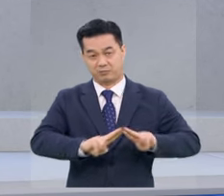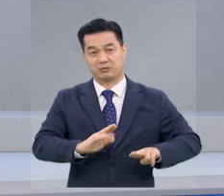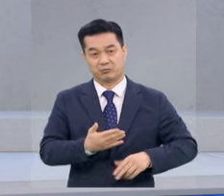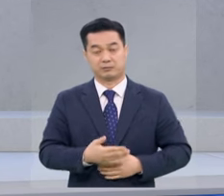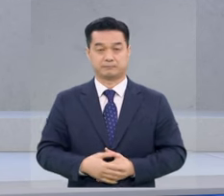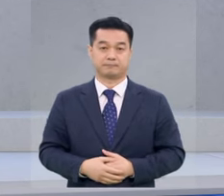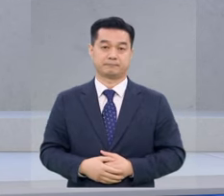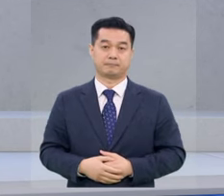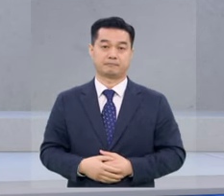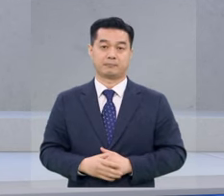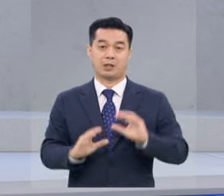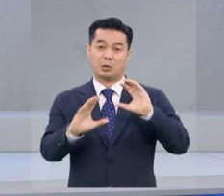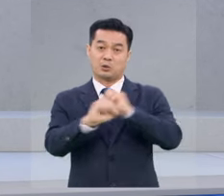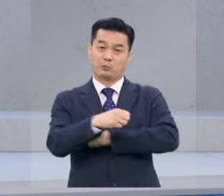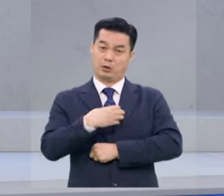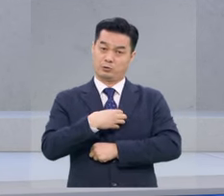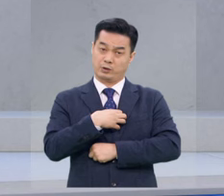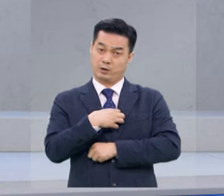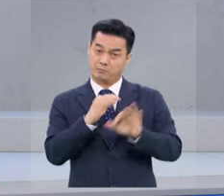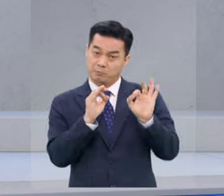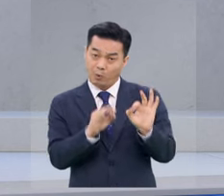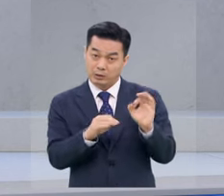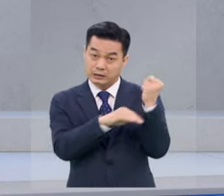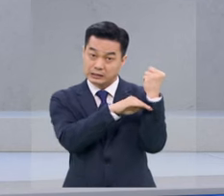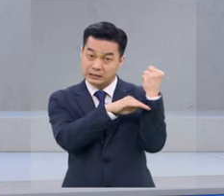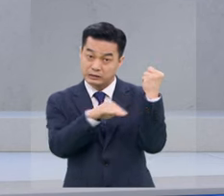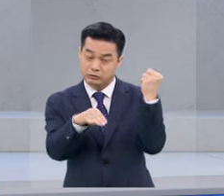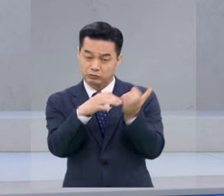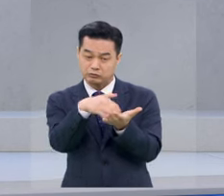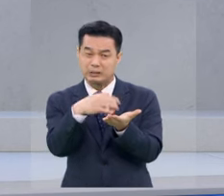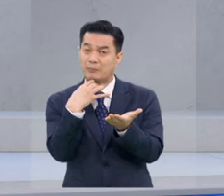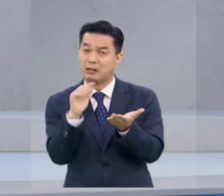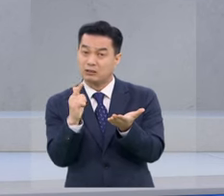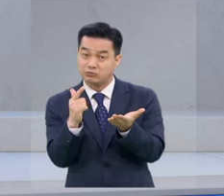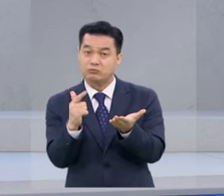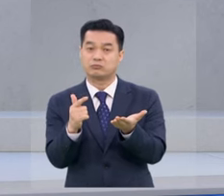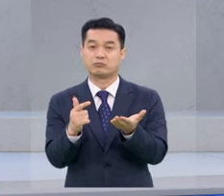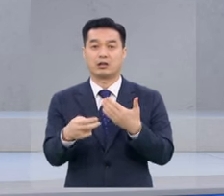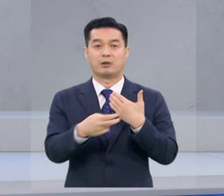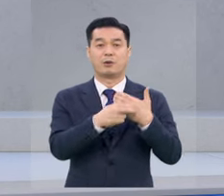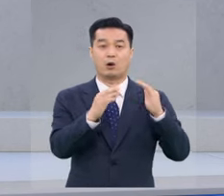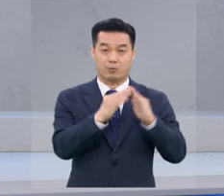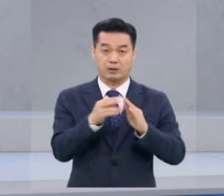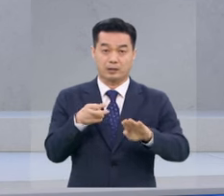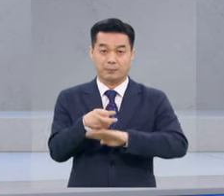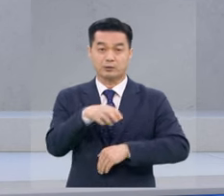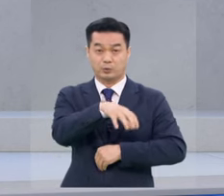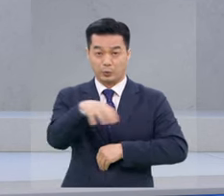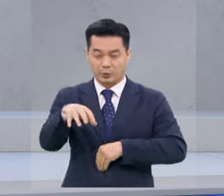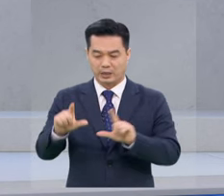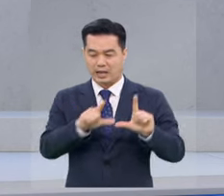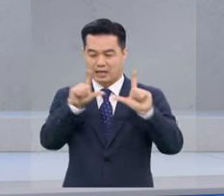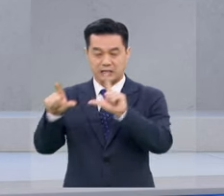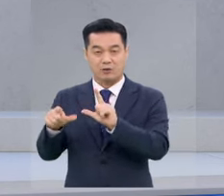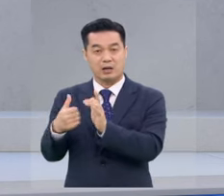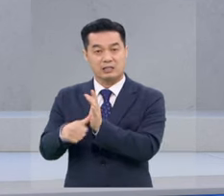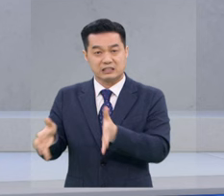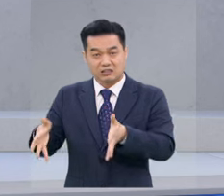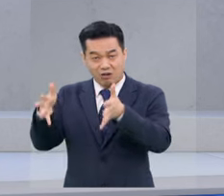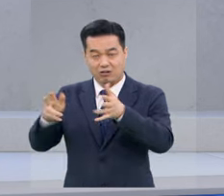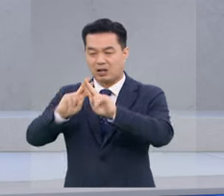소멸 위험 판정은 단순한 지표의 하락이 아닙니다 병원 버스 터미널 생활기반 시설에